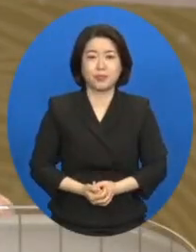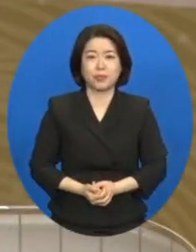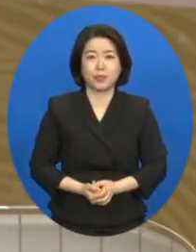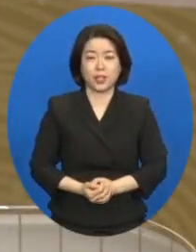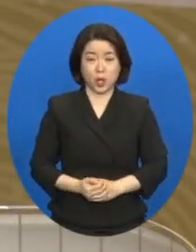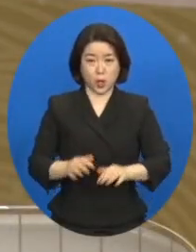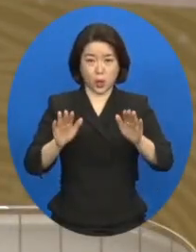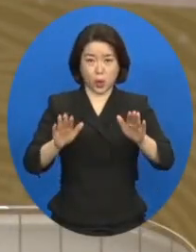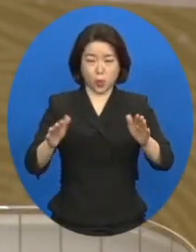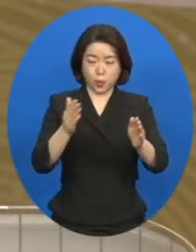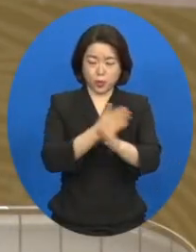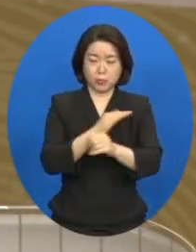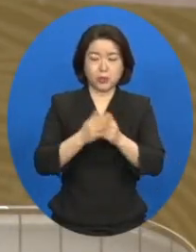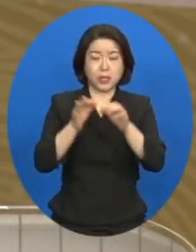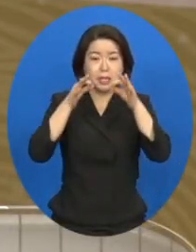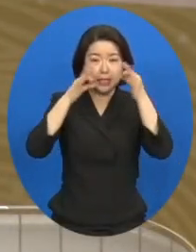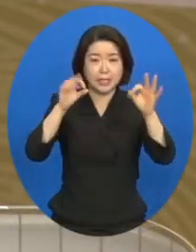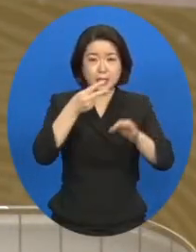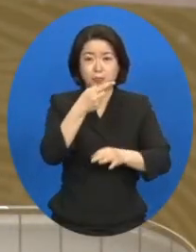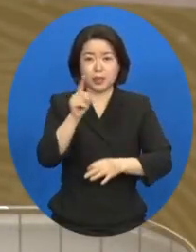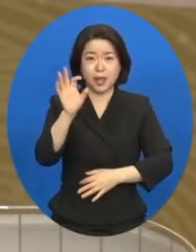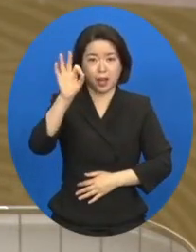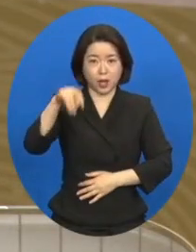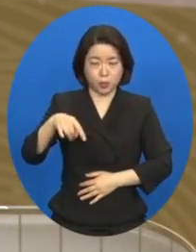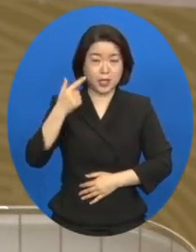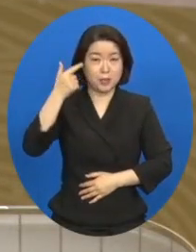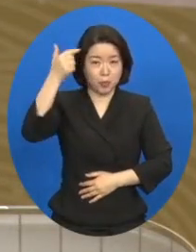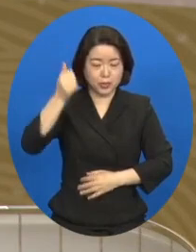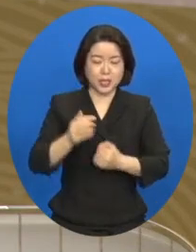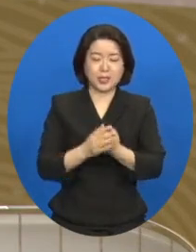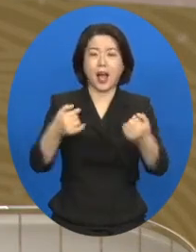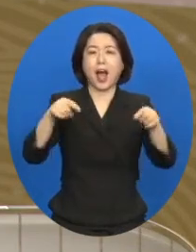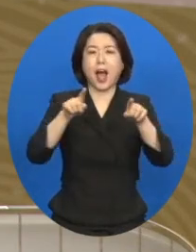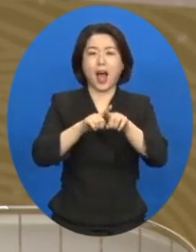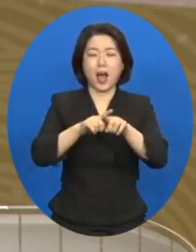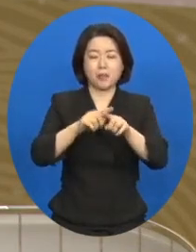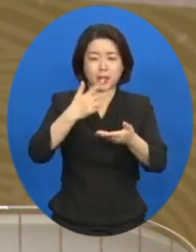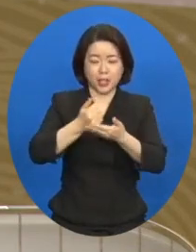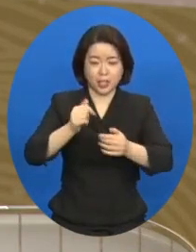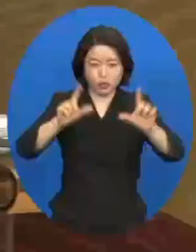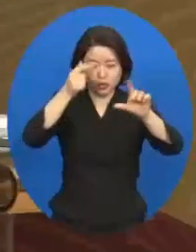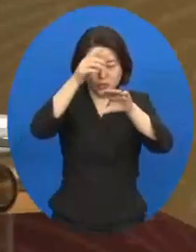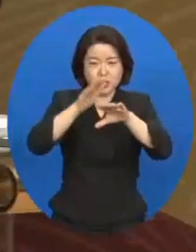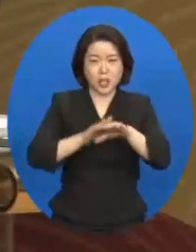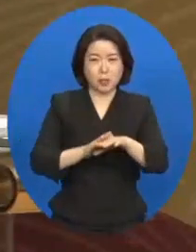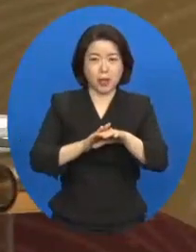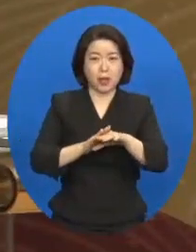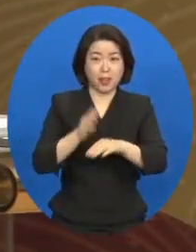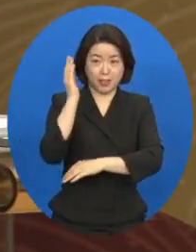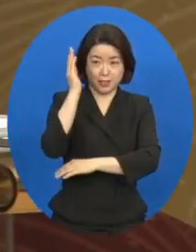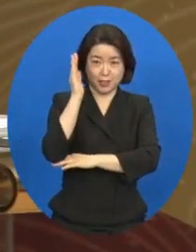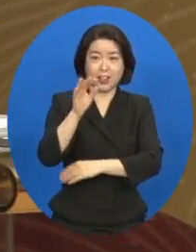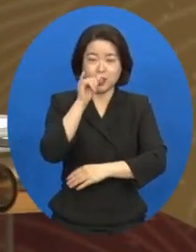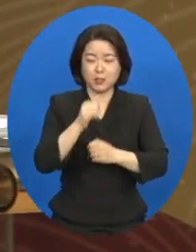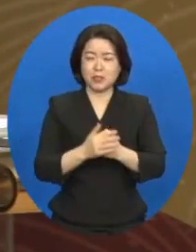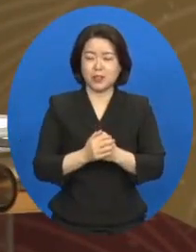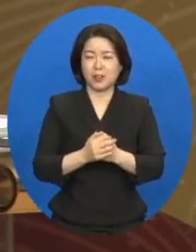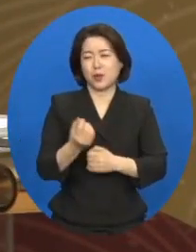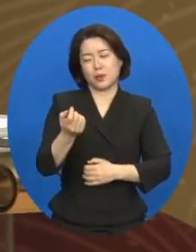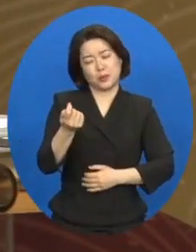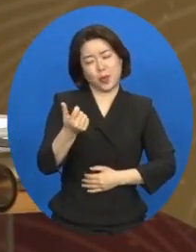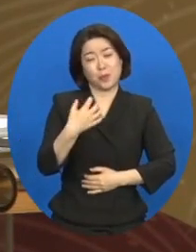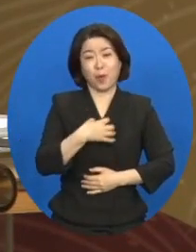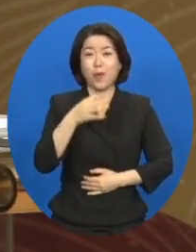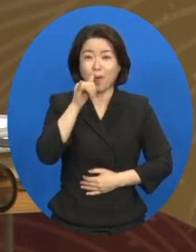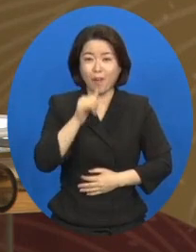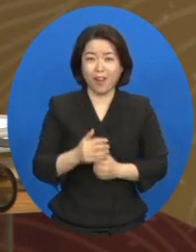자, 오늘부터 김다인 목사님과 함께 주일 예배를 섬기게 됩니다. 조금 걱정도 되더라고요.